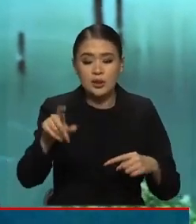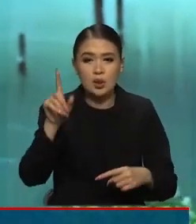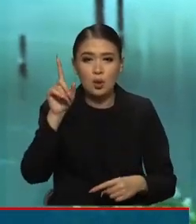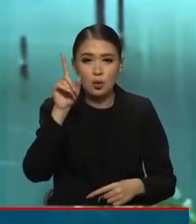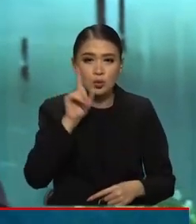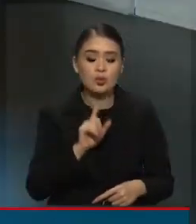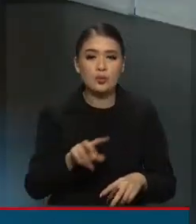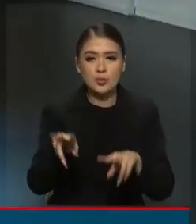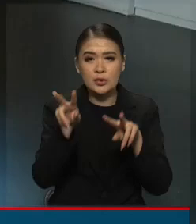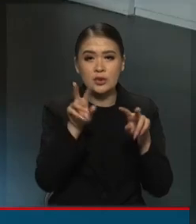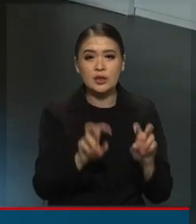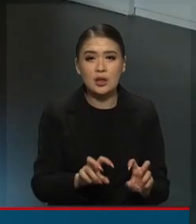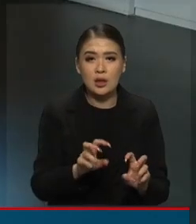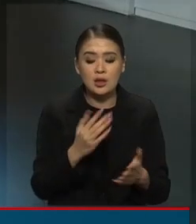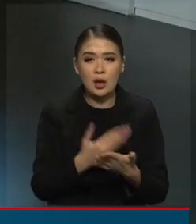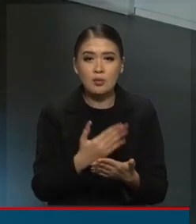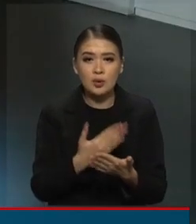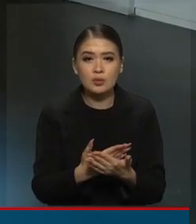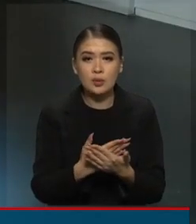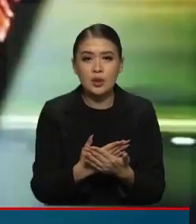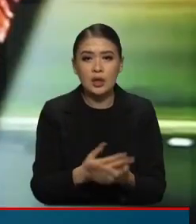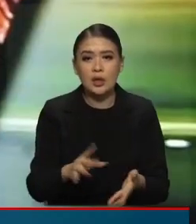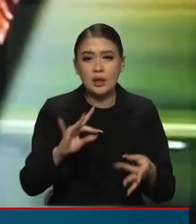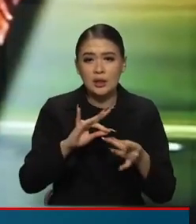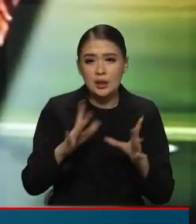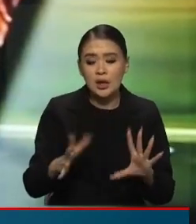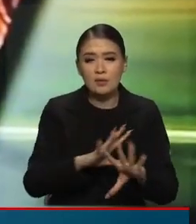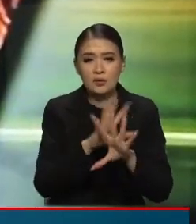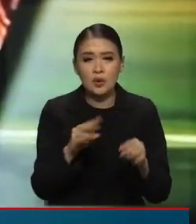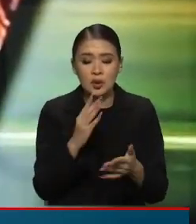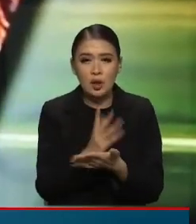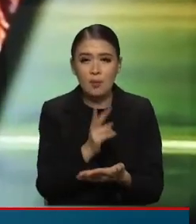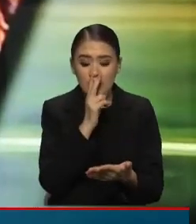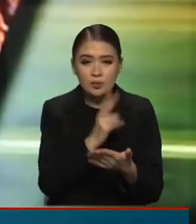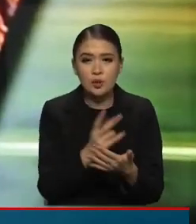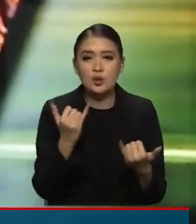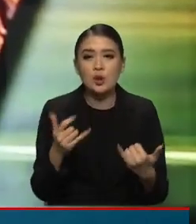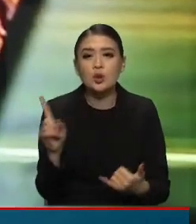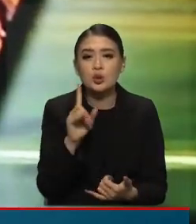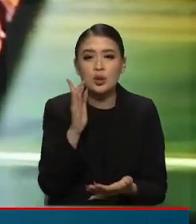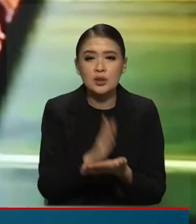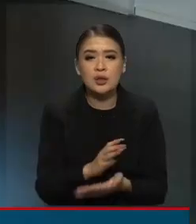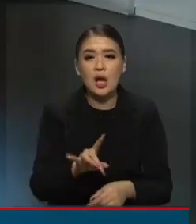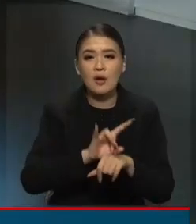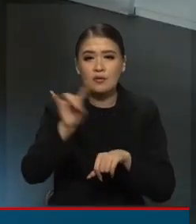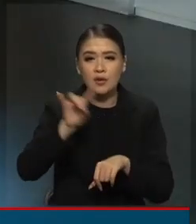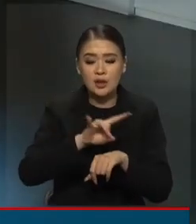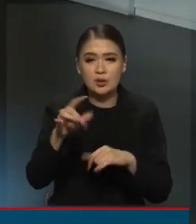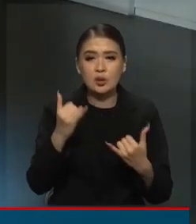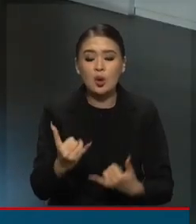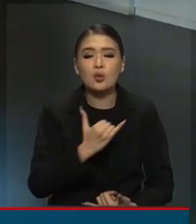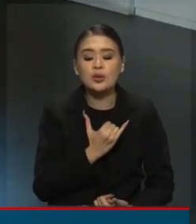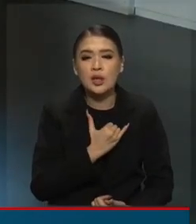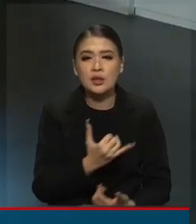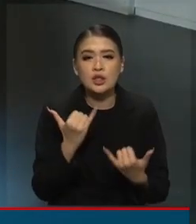удобные условия, будем говорить, интернет, и вы там. Вот посмотрите сегодня, что у нас творится с авиакомпаниями. Вот только